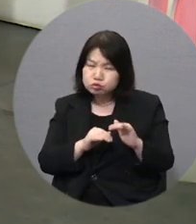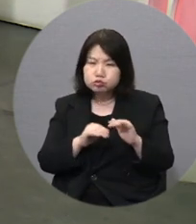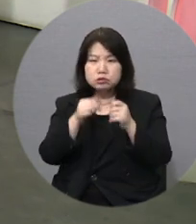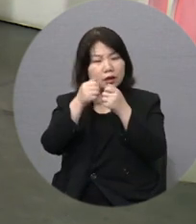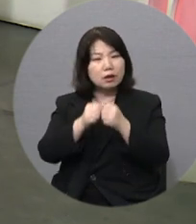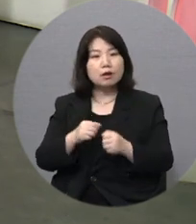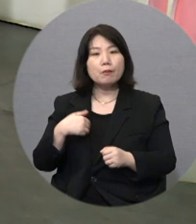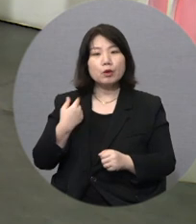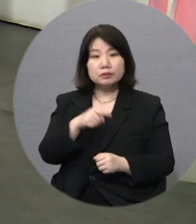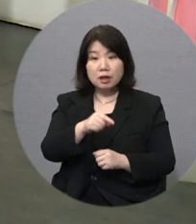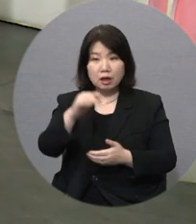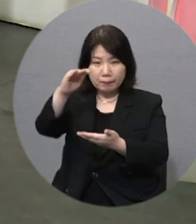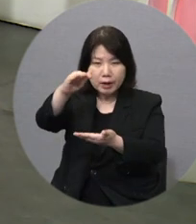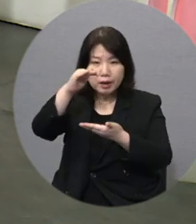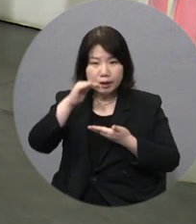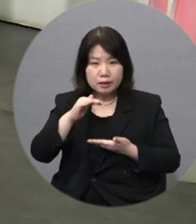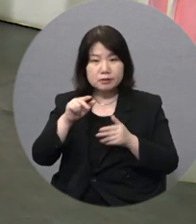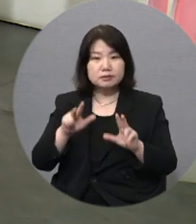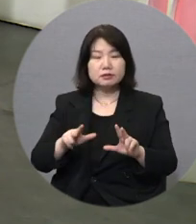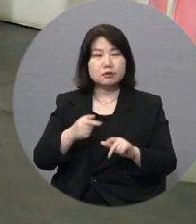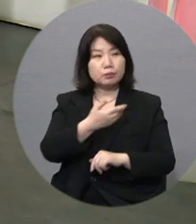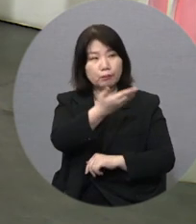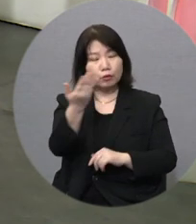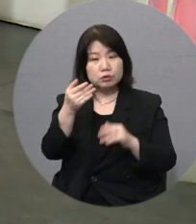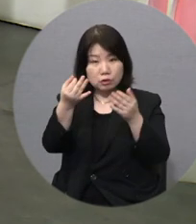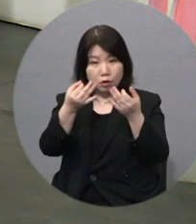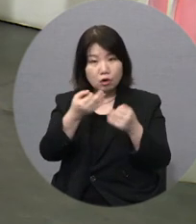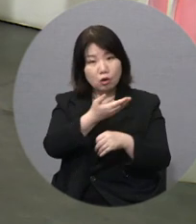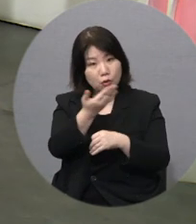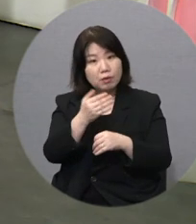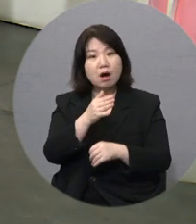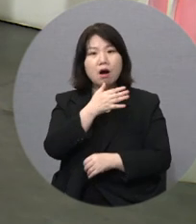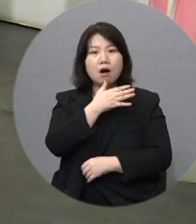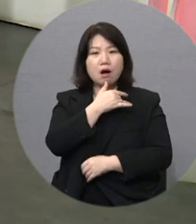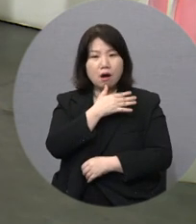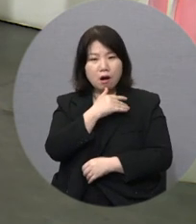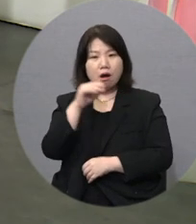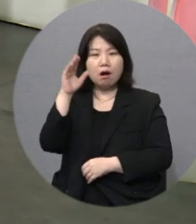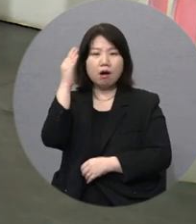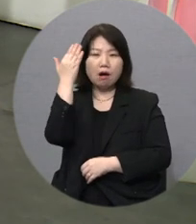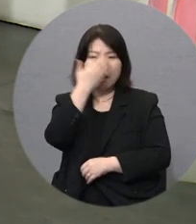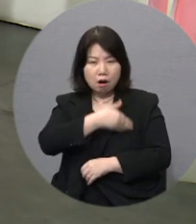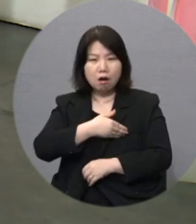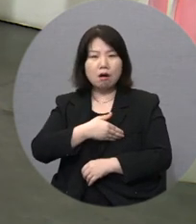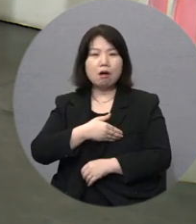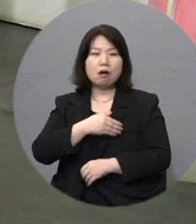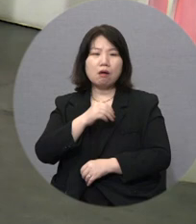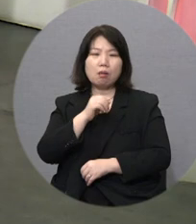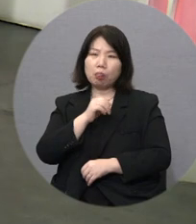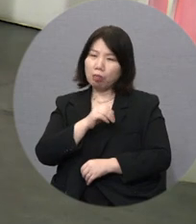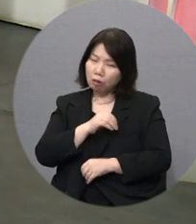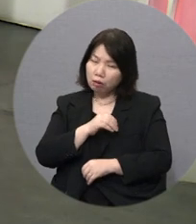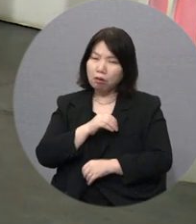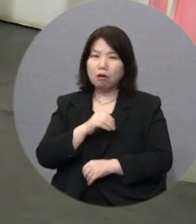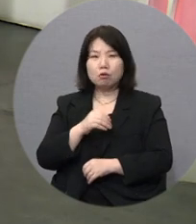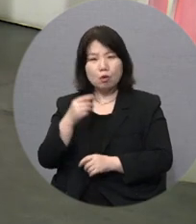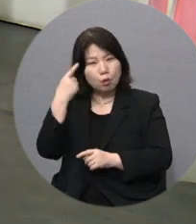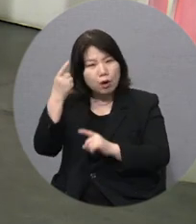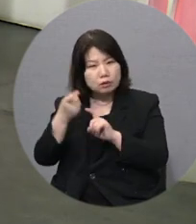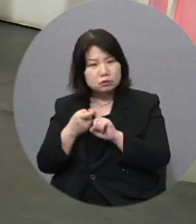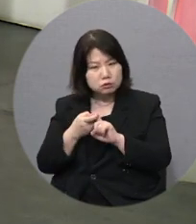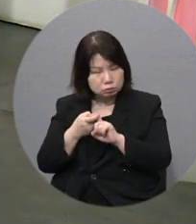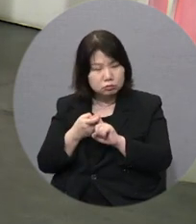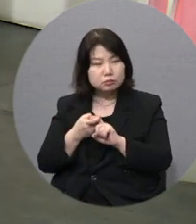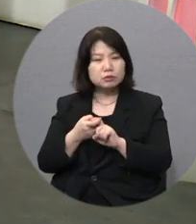많은데 이런 말씀을 통해서 지금 시청하 계신 분들이 아 그래 하고 이제 그런 부분에 대해서 찾아보실 것 같습니다